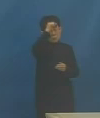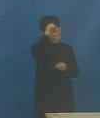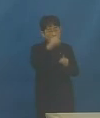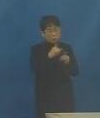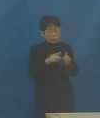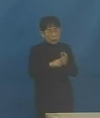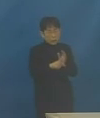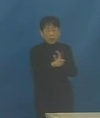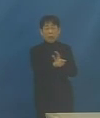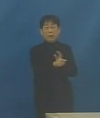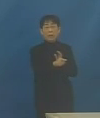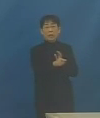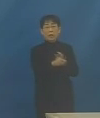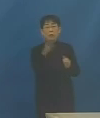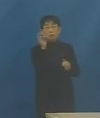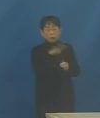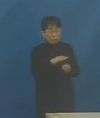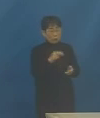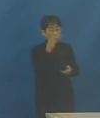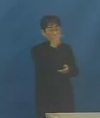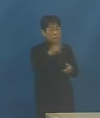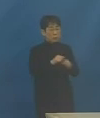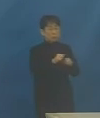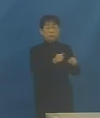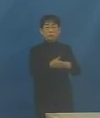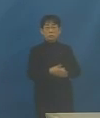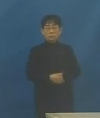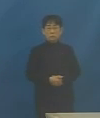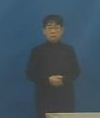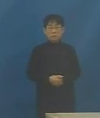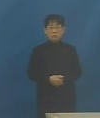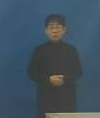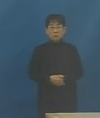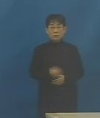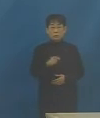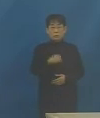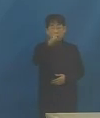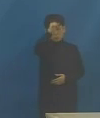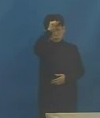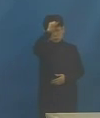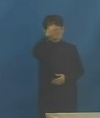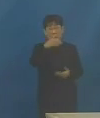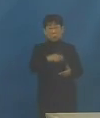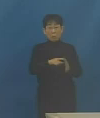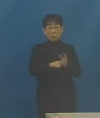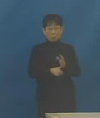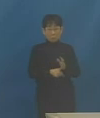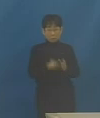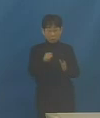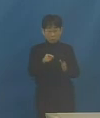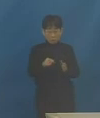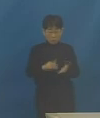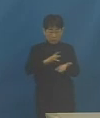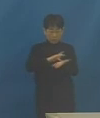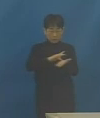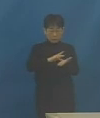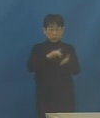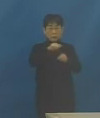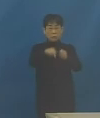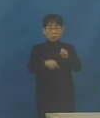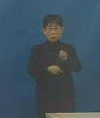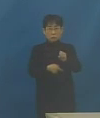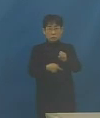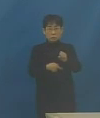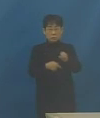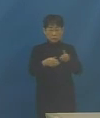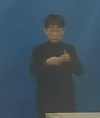いいんじゃないかという話もありましたが雄星乗車を無料検査場の薬局の方に誘導しますと薬局で